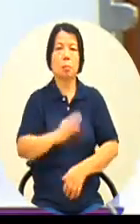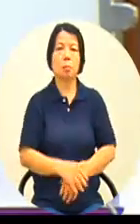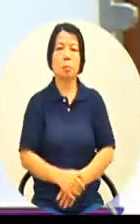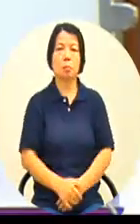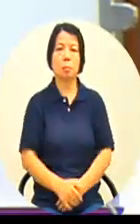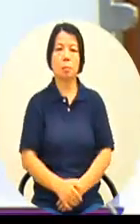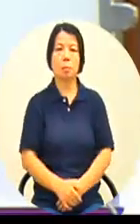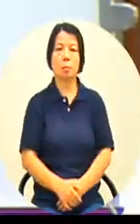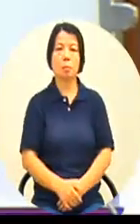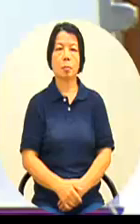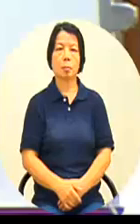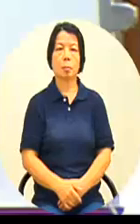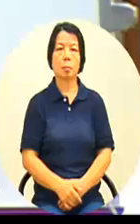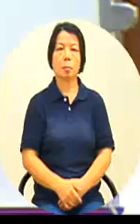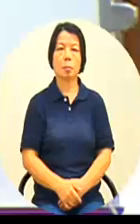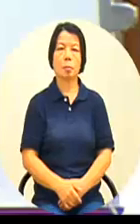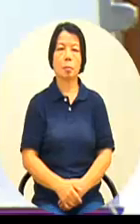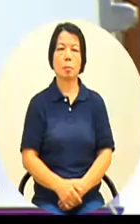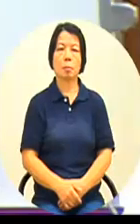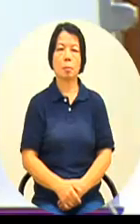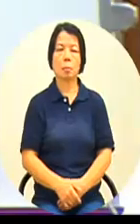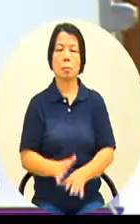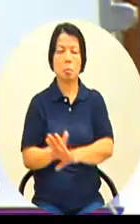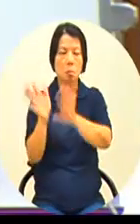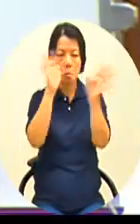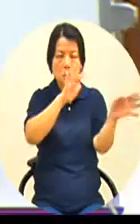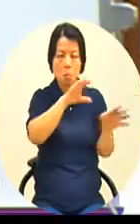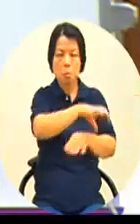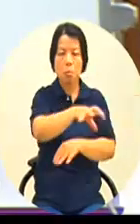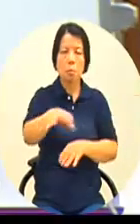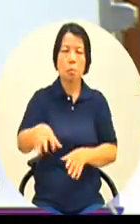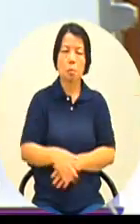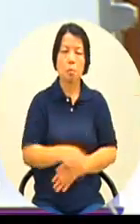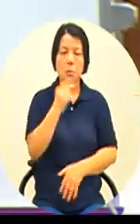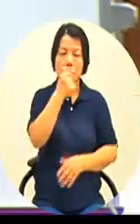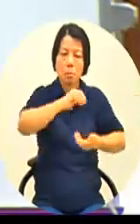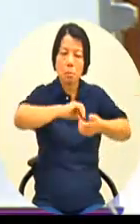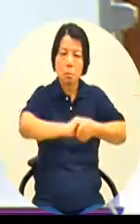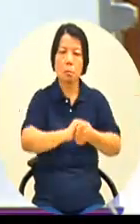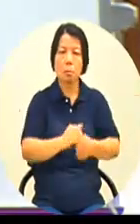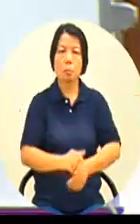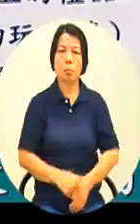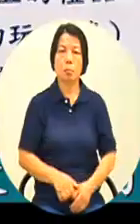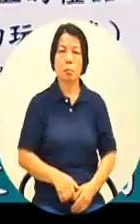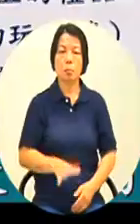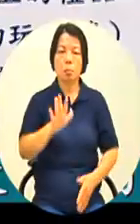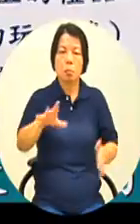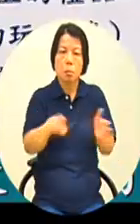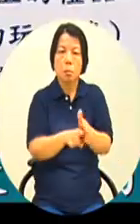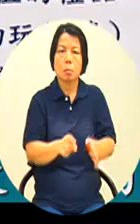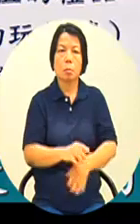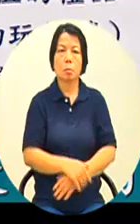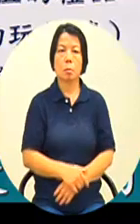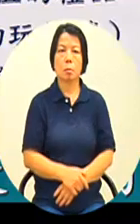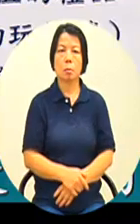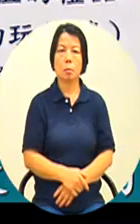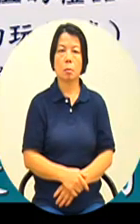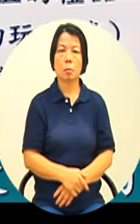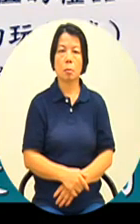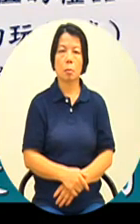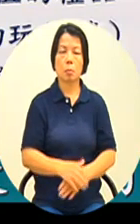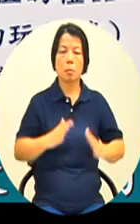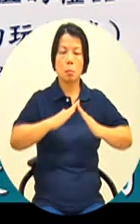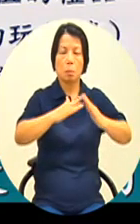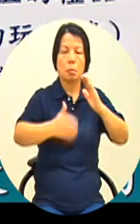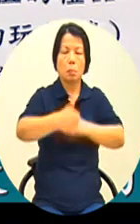哦，啊，这个风景区这吼、哦，这种特定的吼、哦，我是刚刚有时候吼、哦，市长的签名、